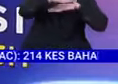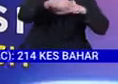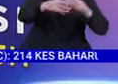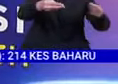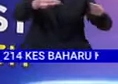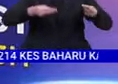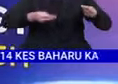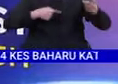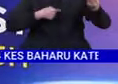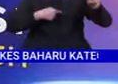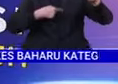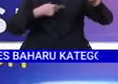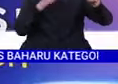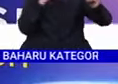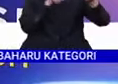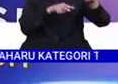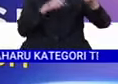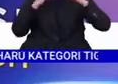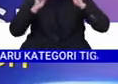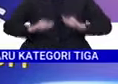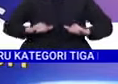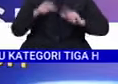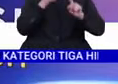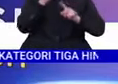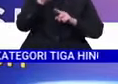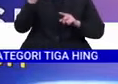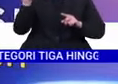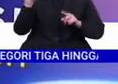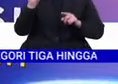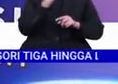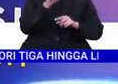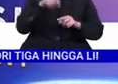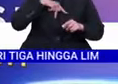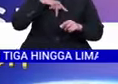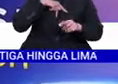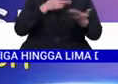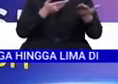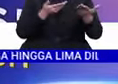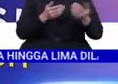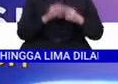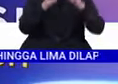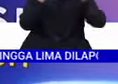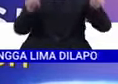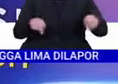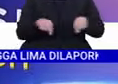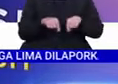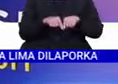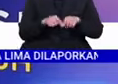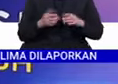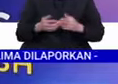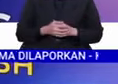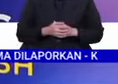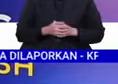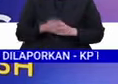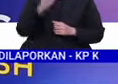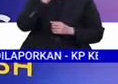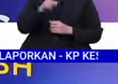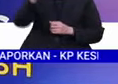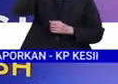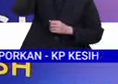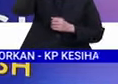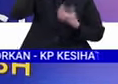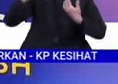Trans7 saya sahabat engak jelas lewat YKS pasti orang itu arwah Ayah